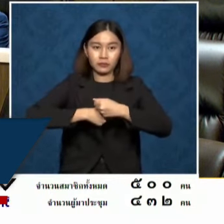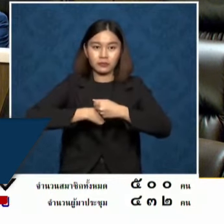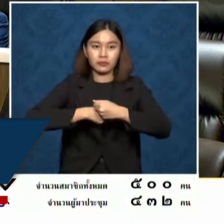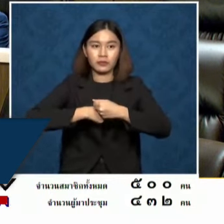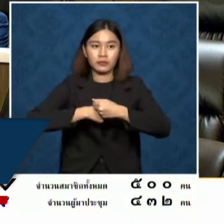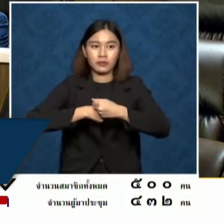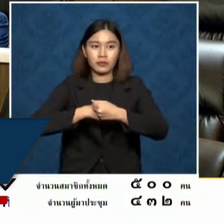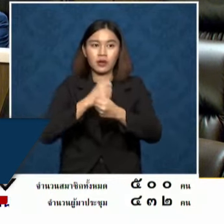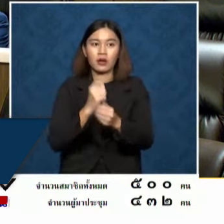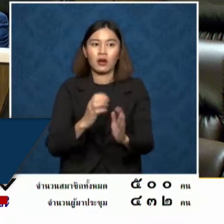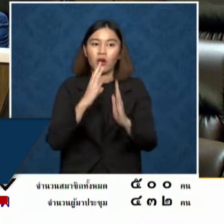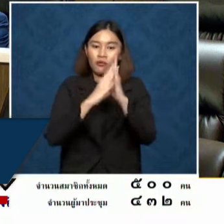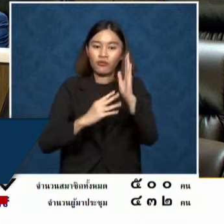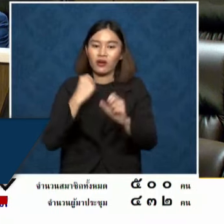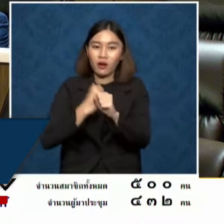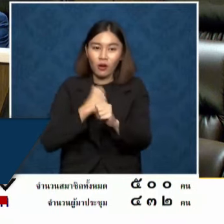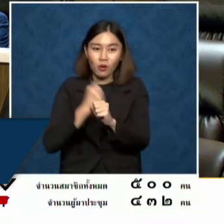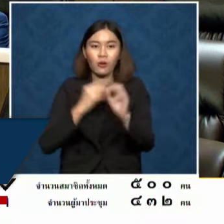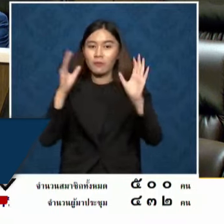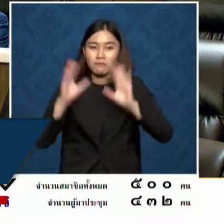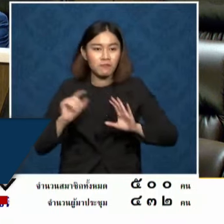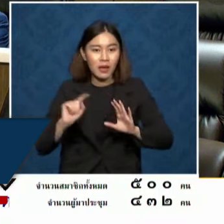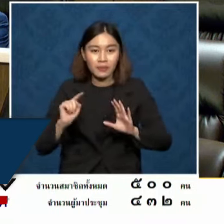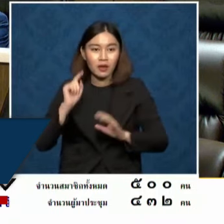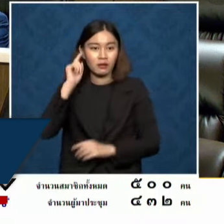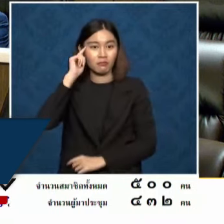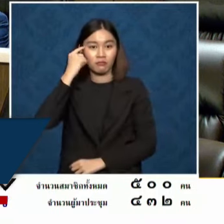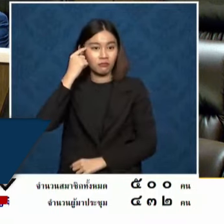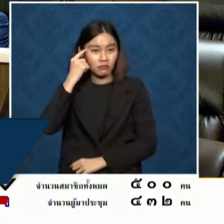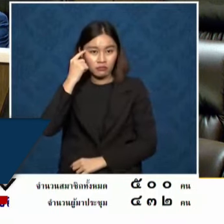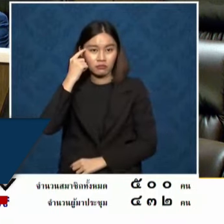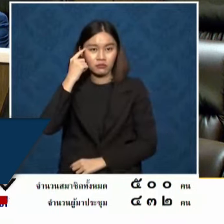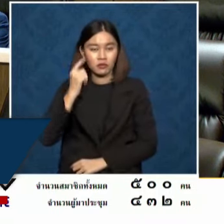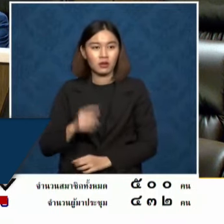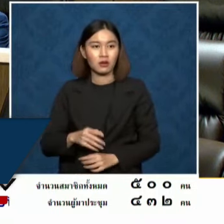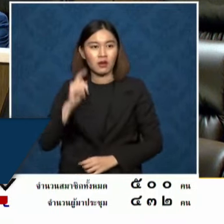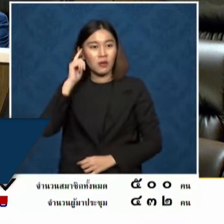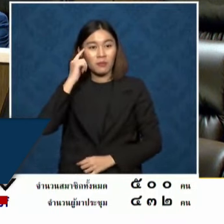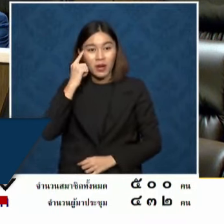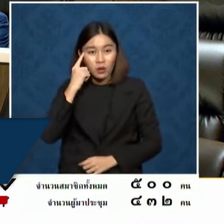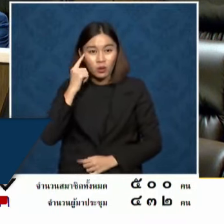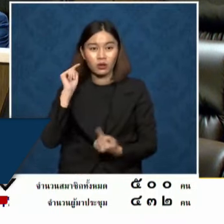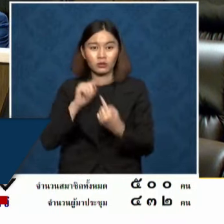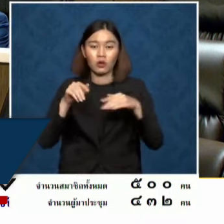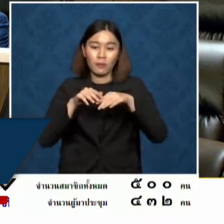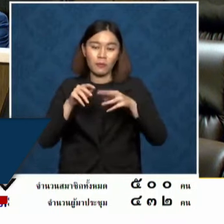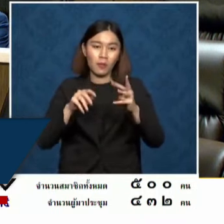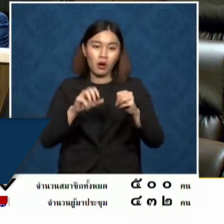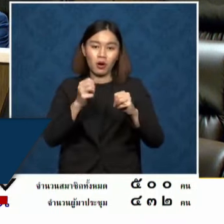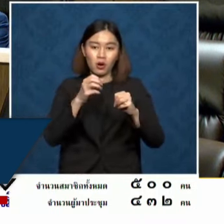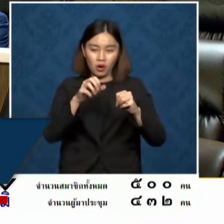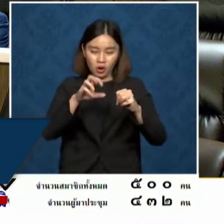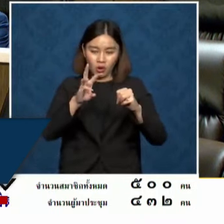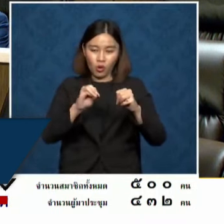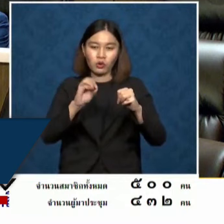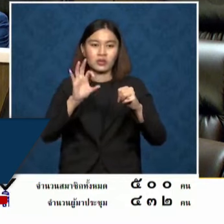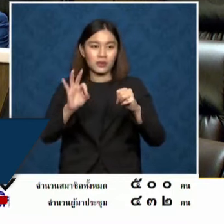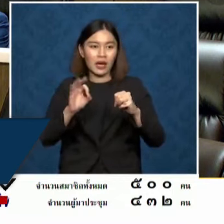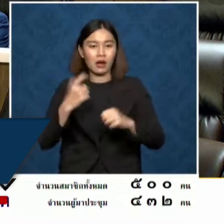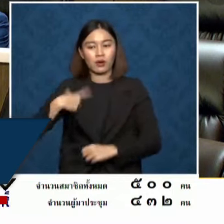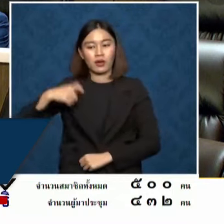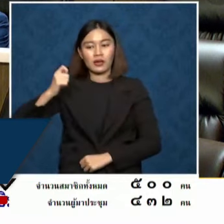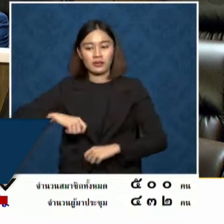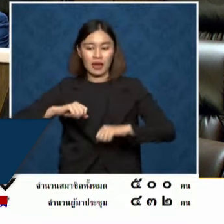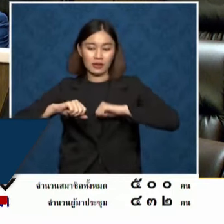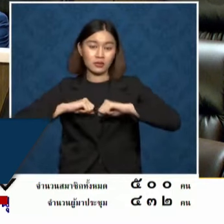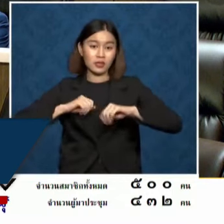ตัวฝึกอบรมคอฝอกันแบบไหนไม่ทราบครับไม่ทราบหรอครับว่ามาตรา 69พรบศาลเยาวชน